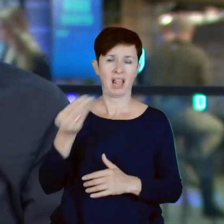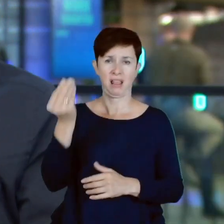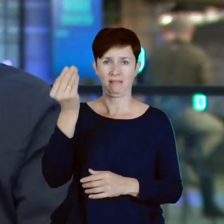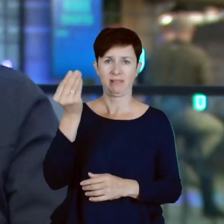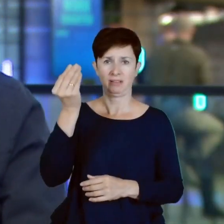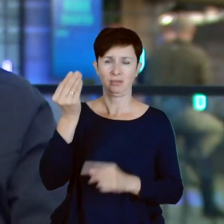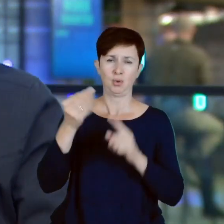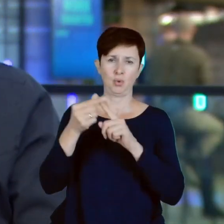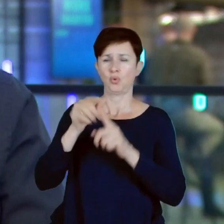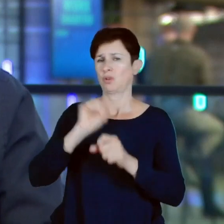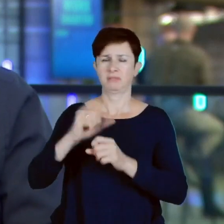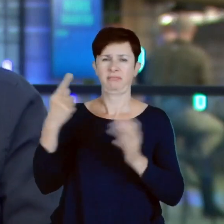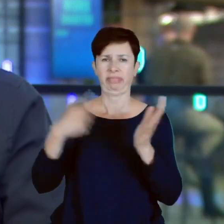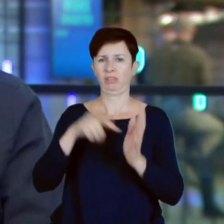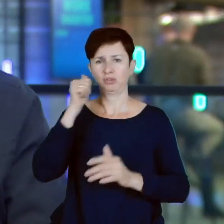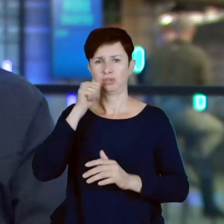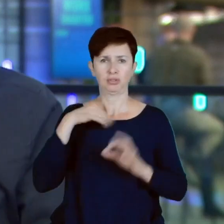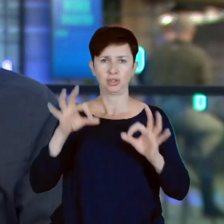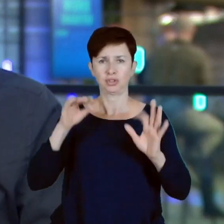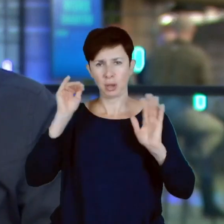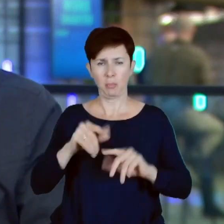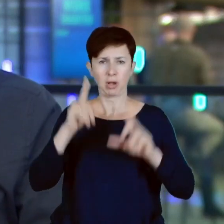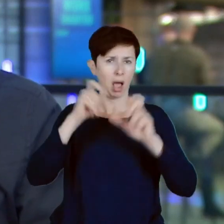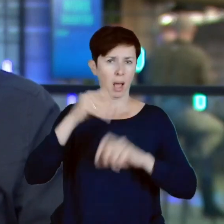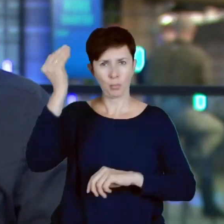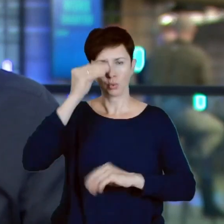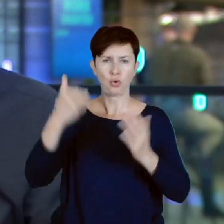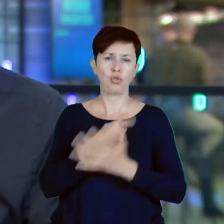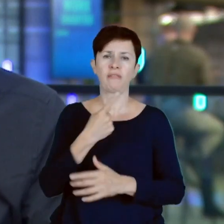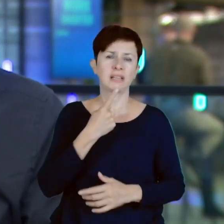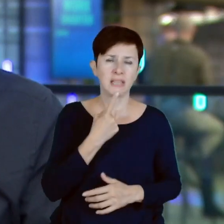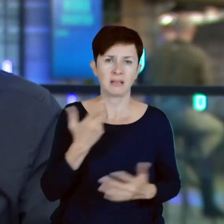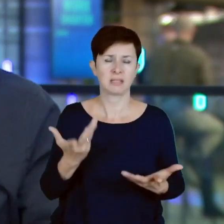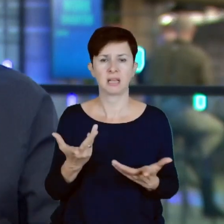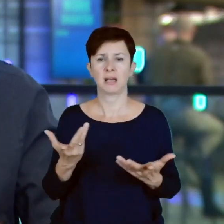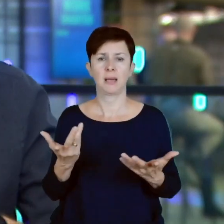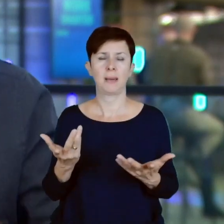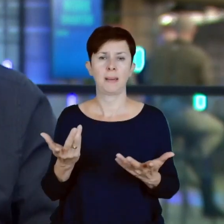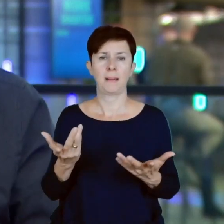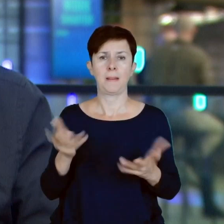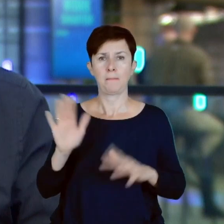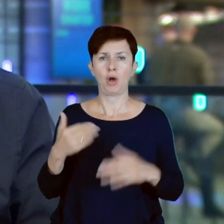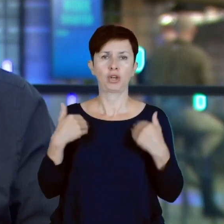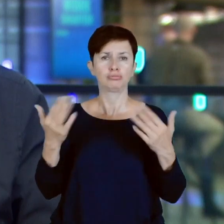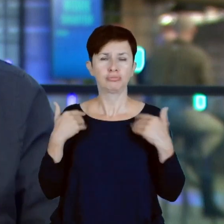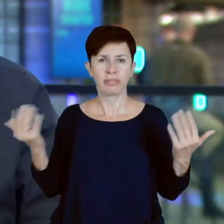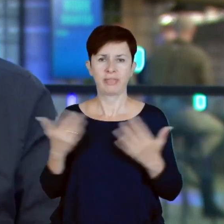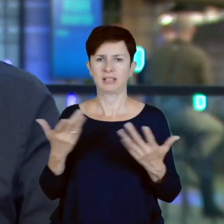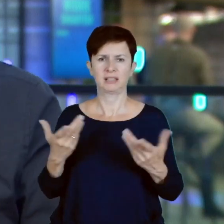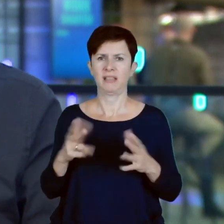mogę dziś zacząć uczyć się nowego języka, uprawiać fitness, na wszystko są jakieś